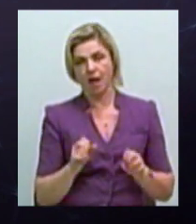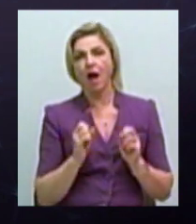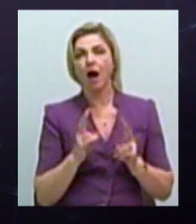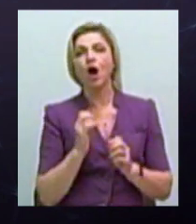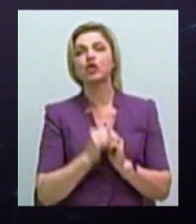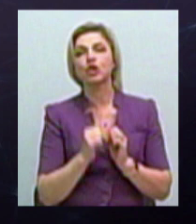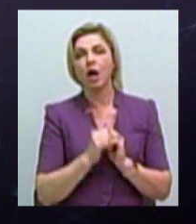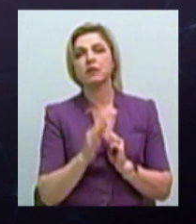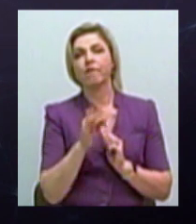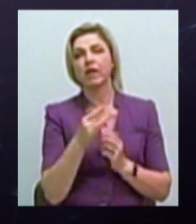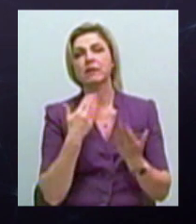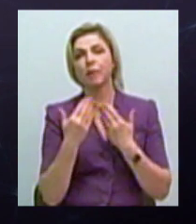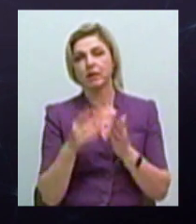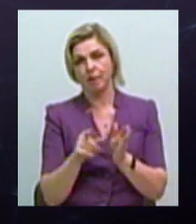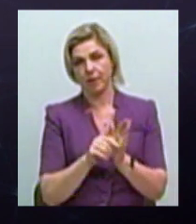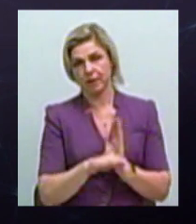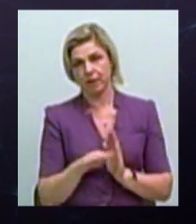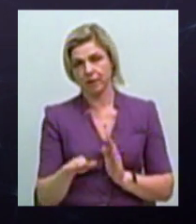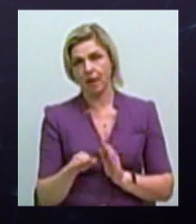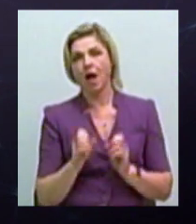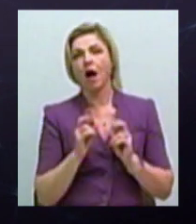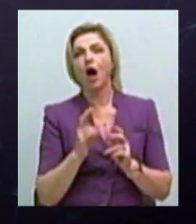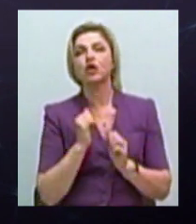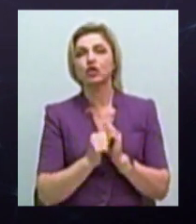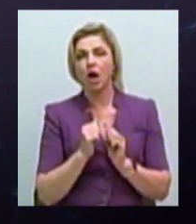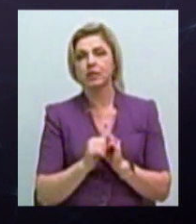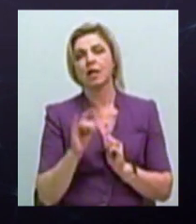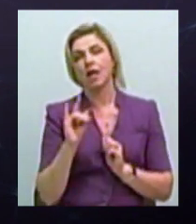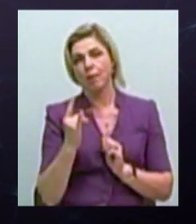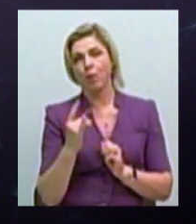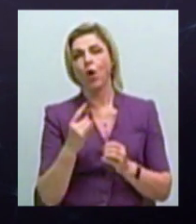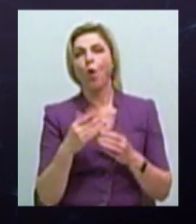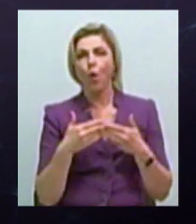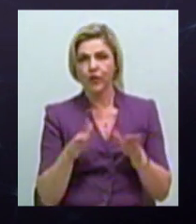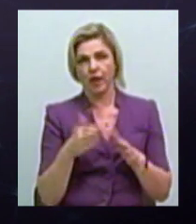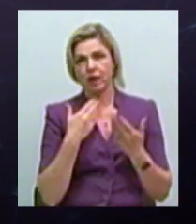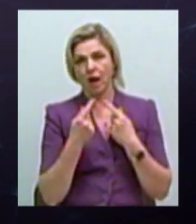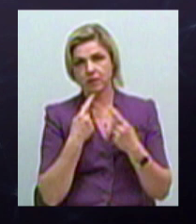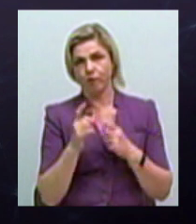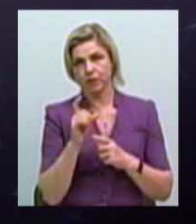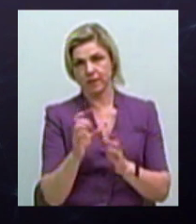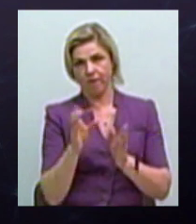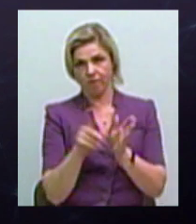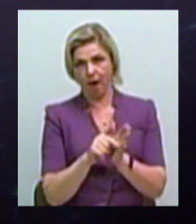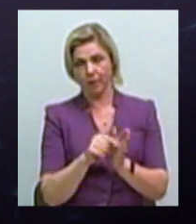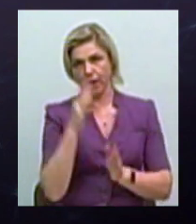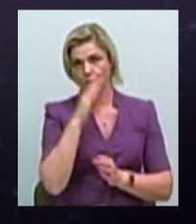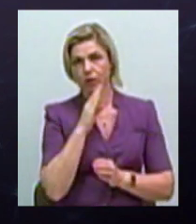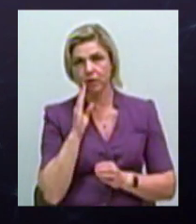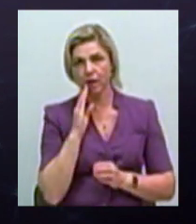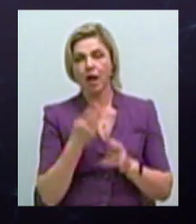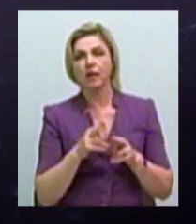зі своєю дитиною? Як часто вона має з вами відверті розмови? Ось про це треба говорити, коли ми говоримо про